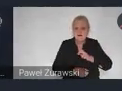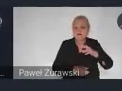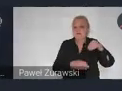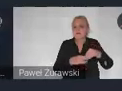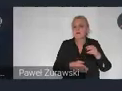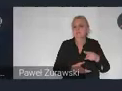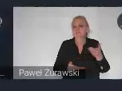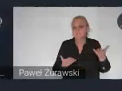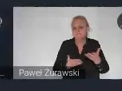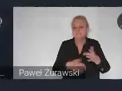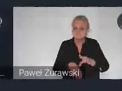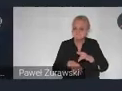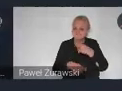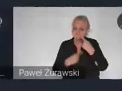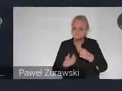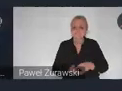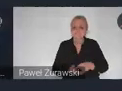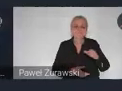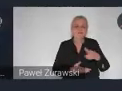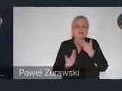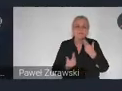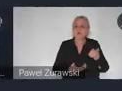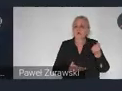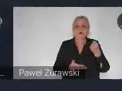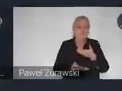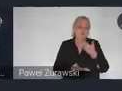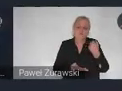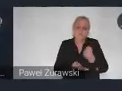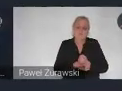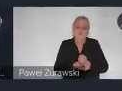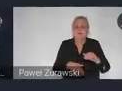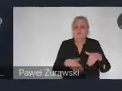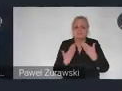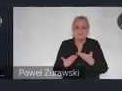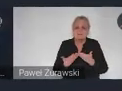tutaj uczule państwa że nie ma konieczności podawania